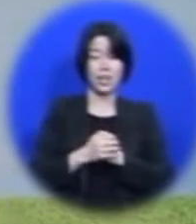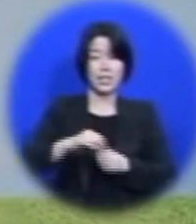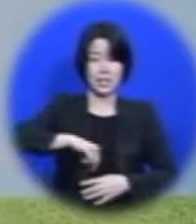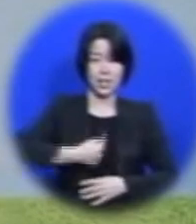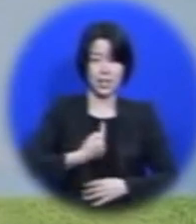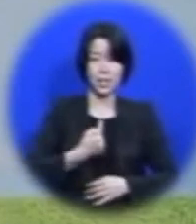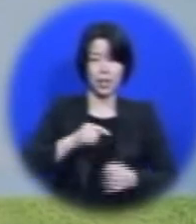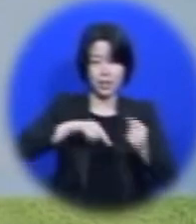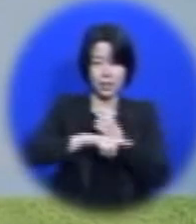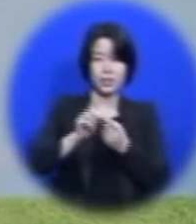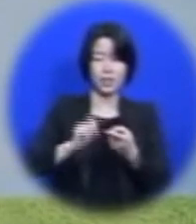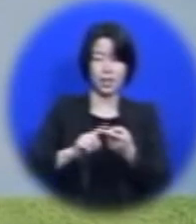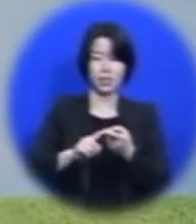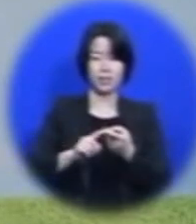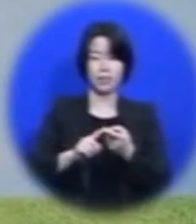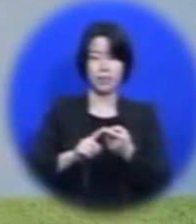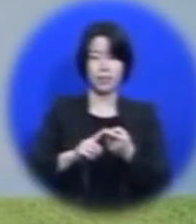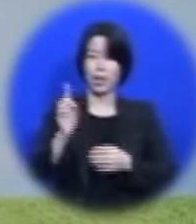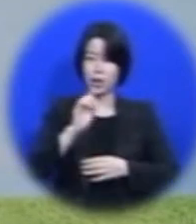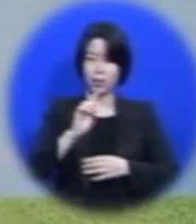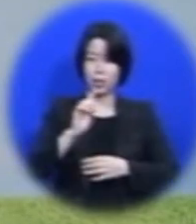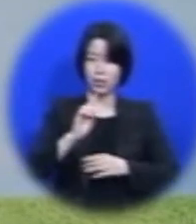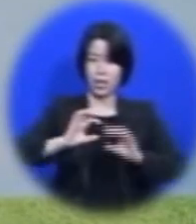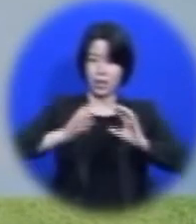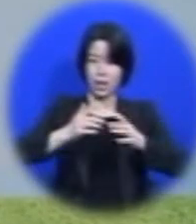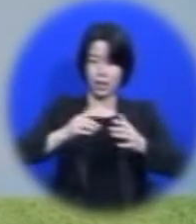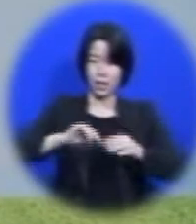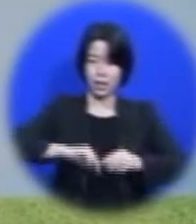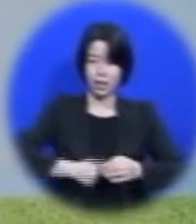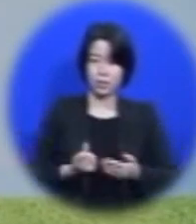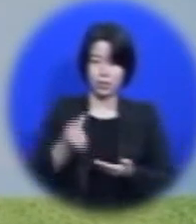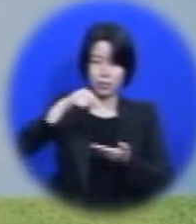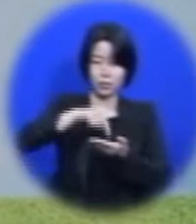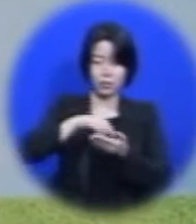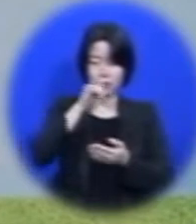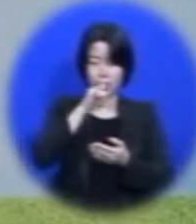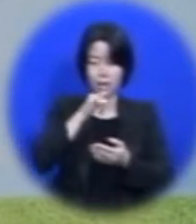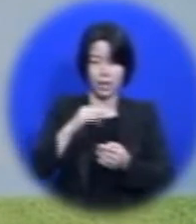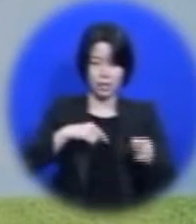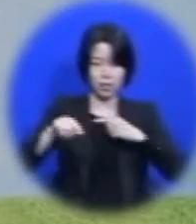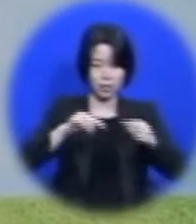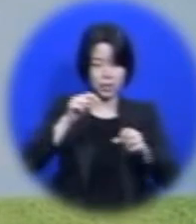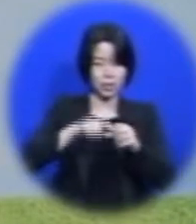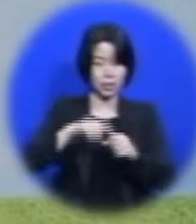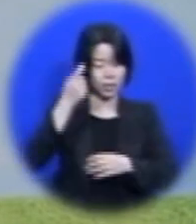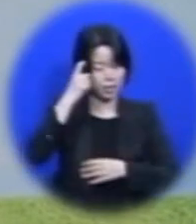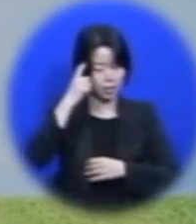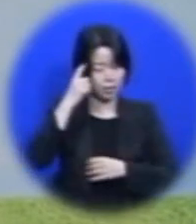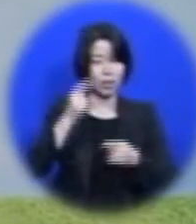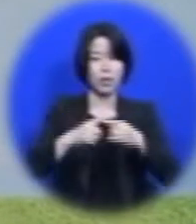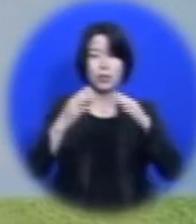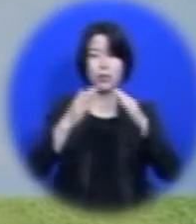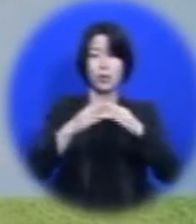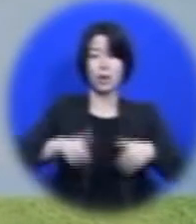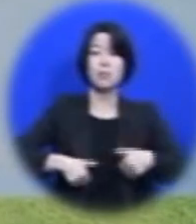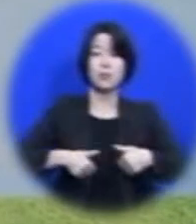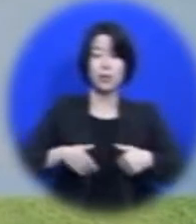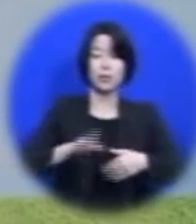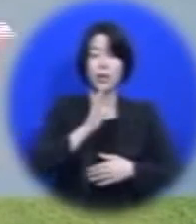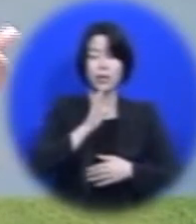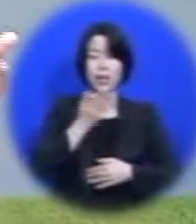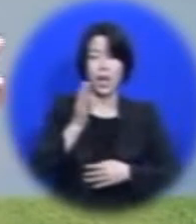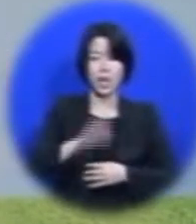자기가 뜻하는 어떤 독립운동이나 어떤 정치적인 계산에 의해서는 교회가 필요할지 모르겠지만 이게